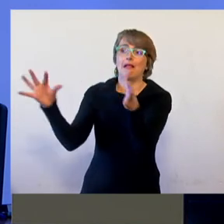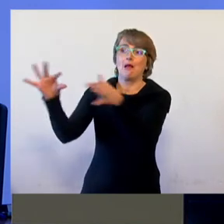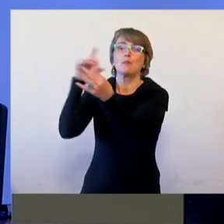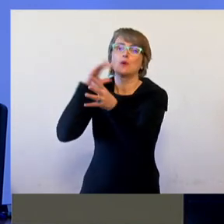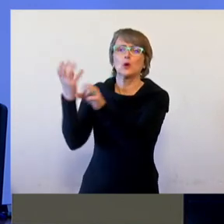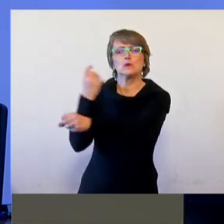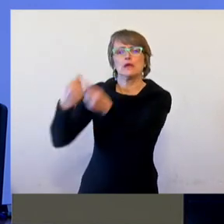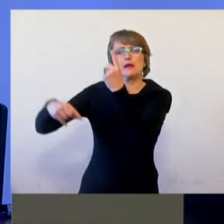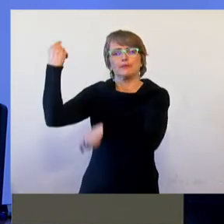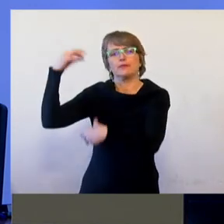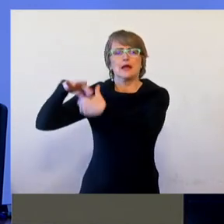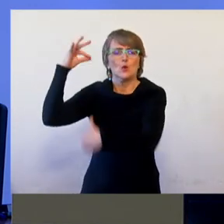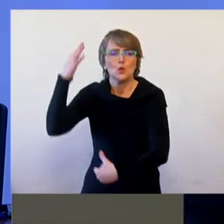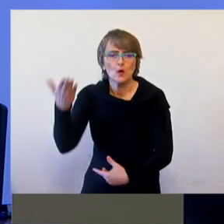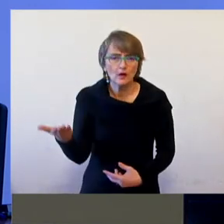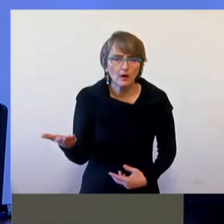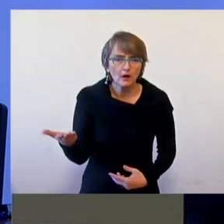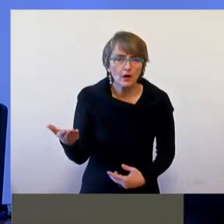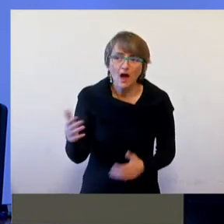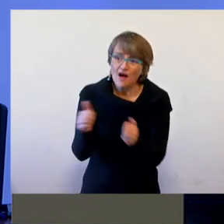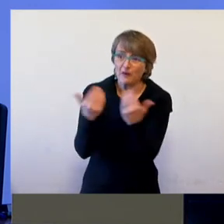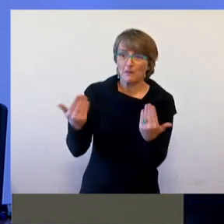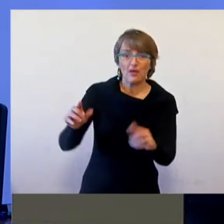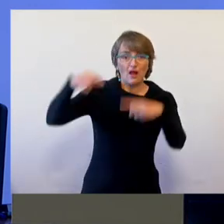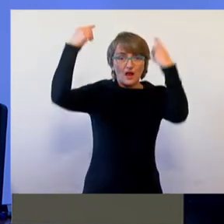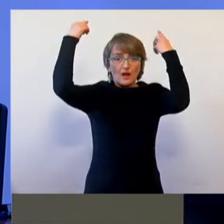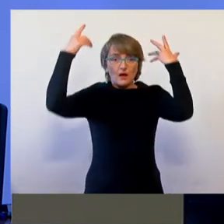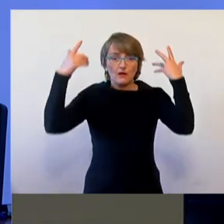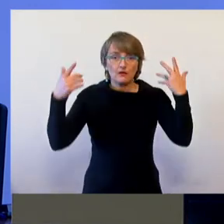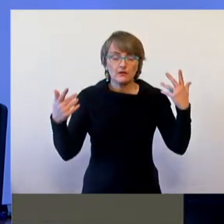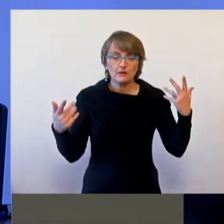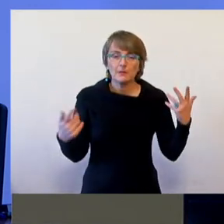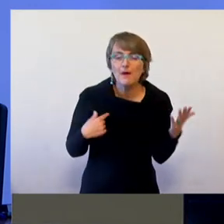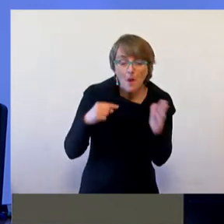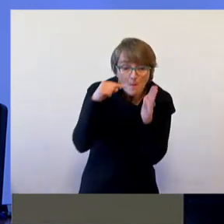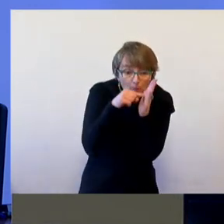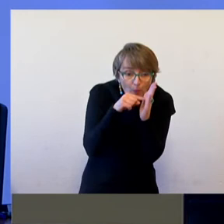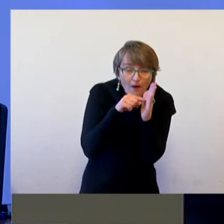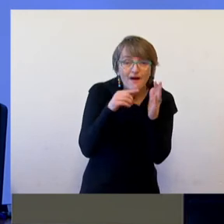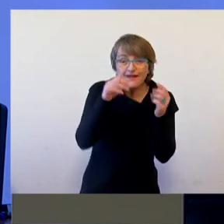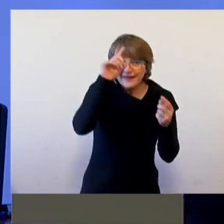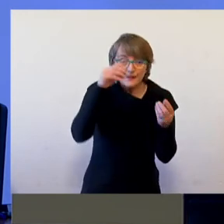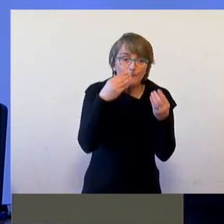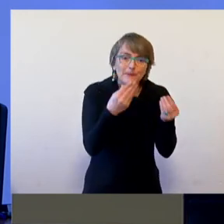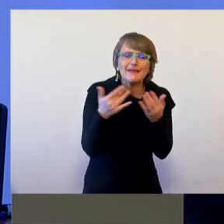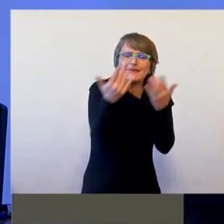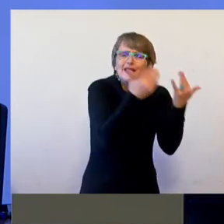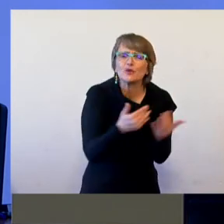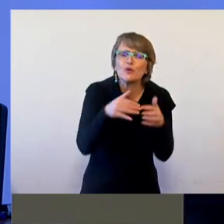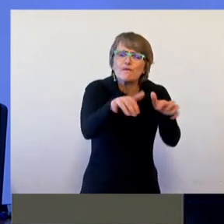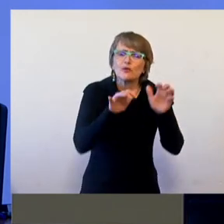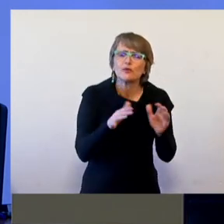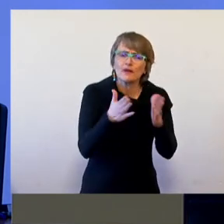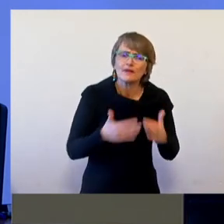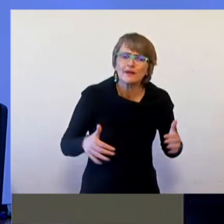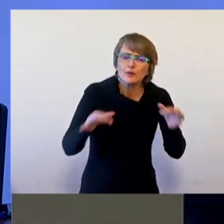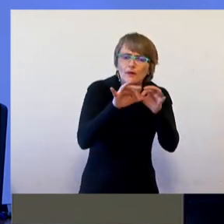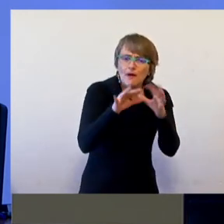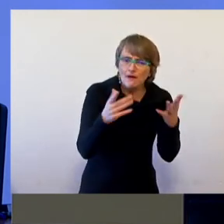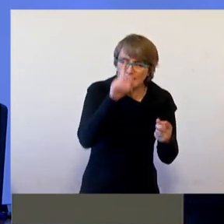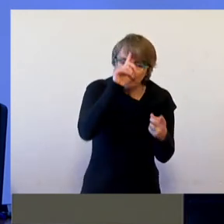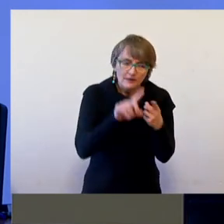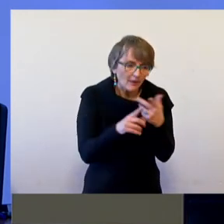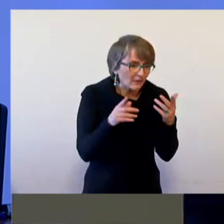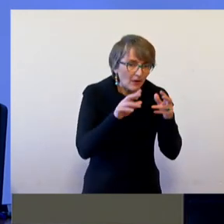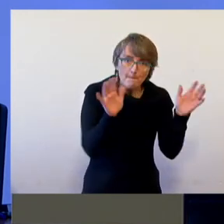ici et viennent dénoncer cette chose-là alors que le gel du point d'indice qui met effectivement les fonctionnaires territoriaux dans des difficultés